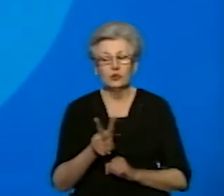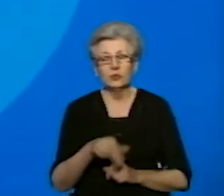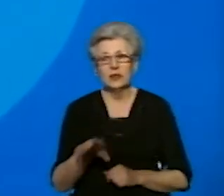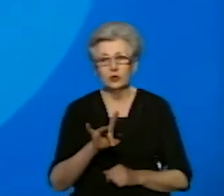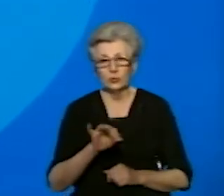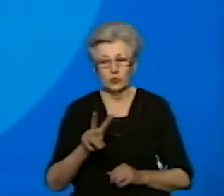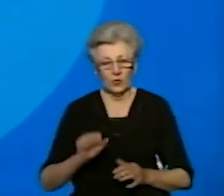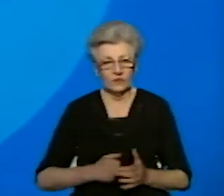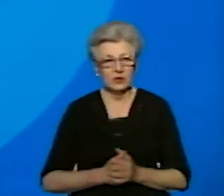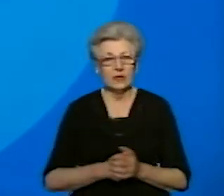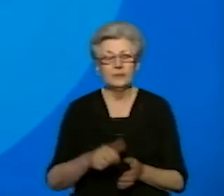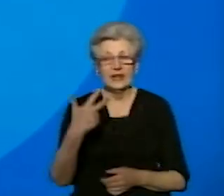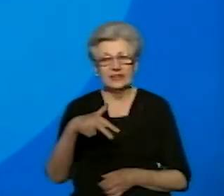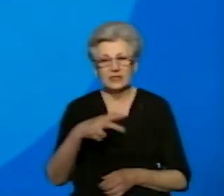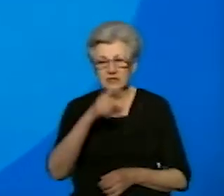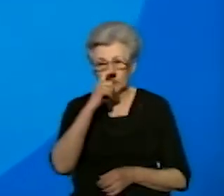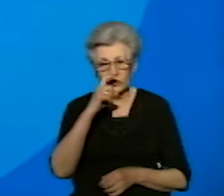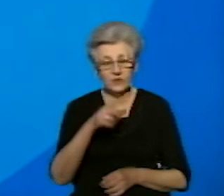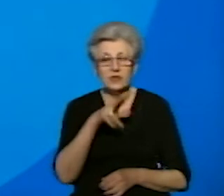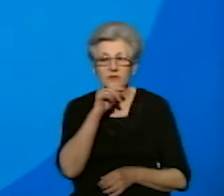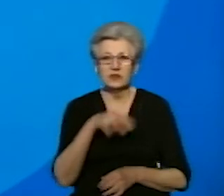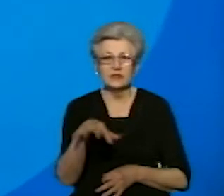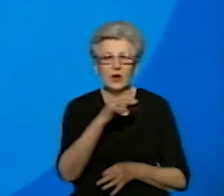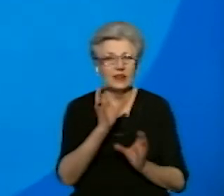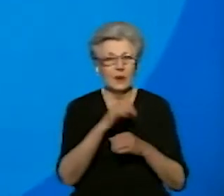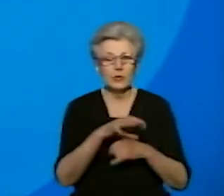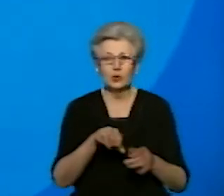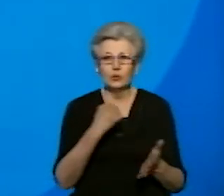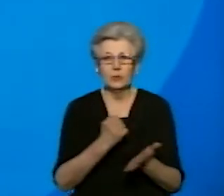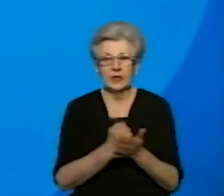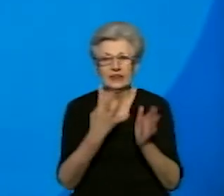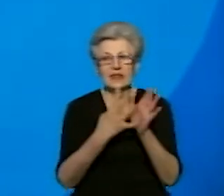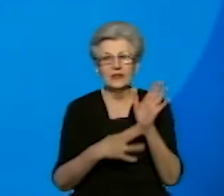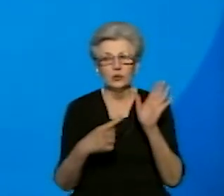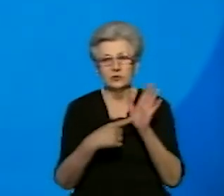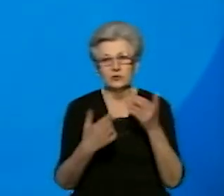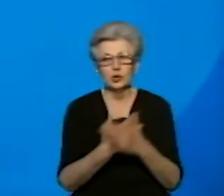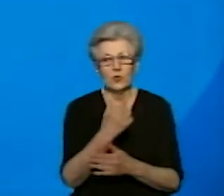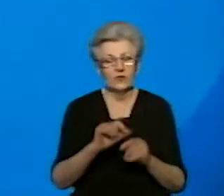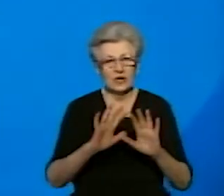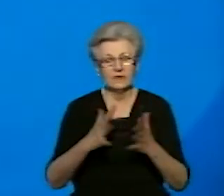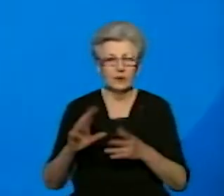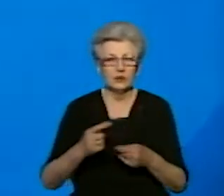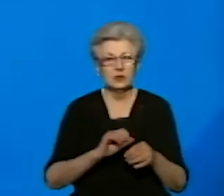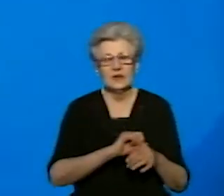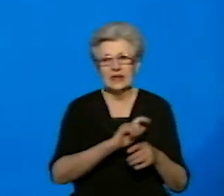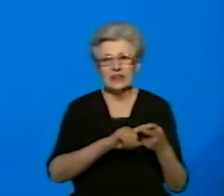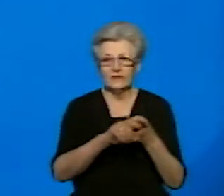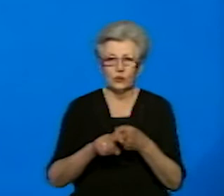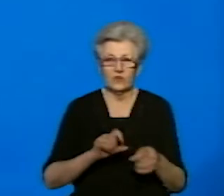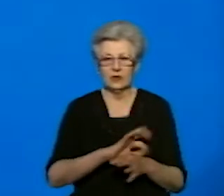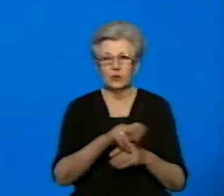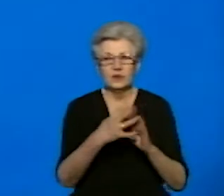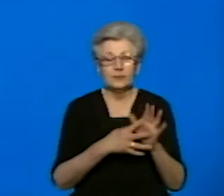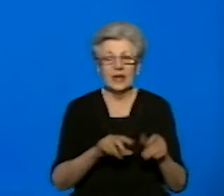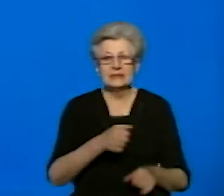Добровіна. 30 квітня в Чернівецькій області лабораторно підтвердили 96 нових випадків інфікування COVID-19. Найстаршому